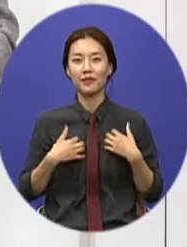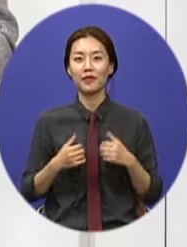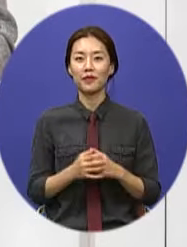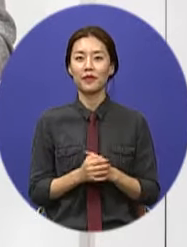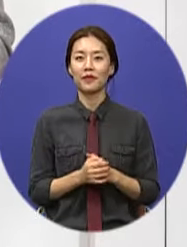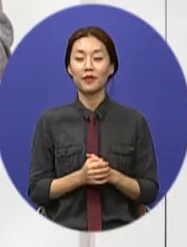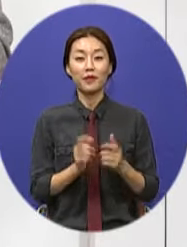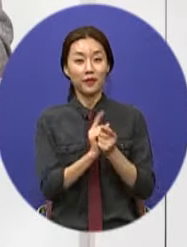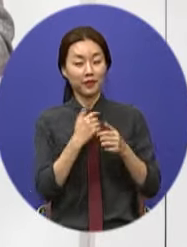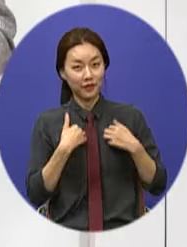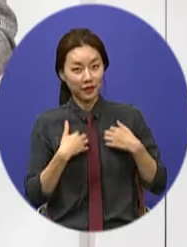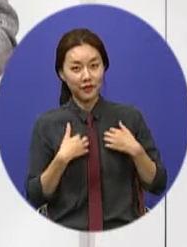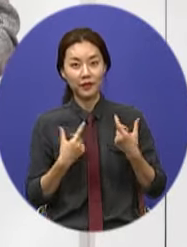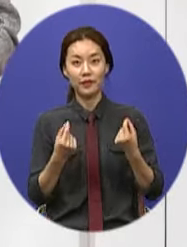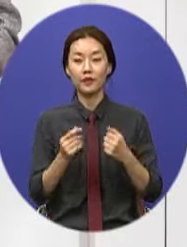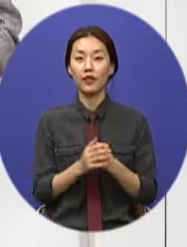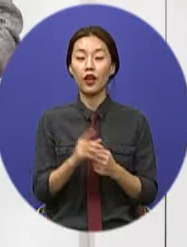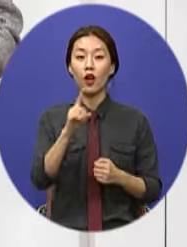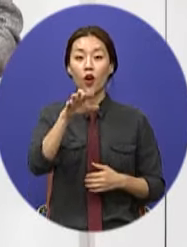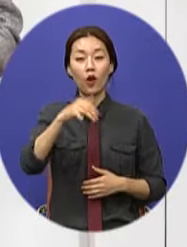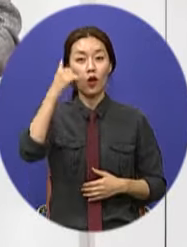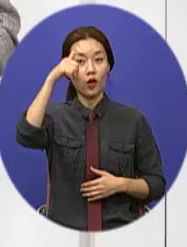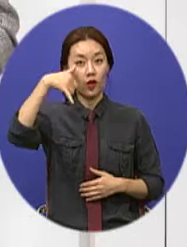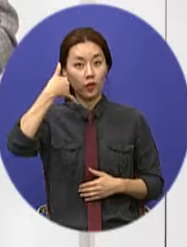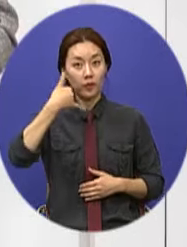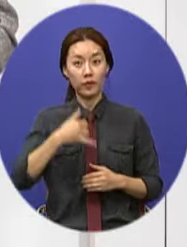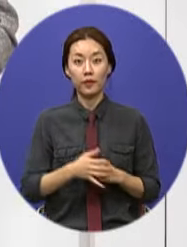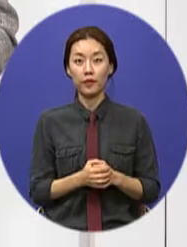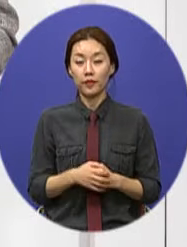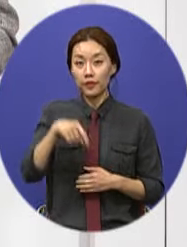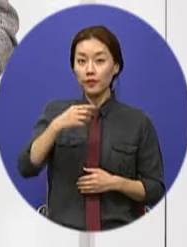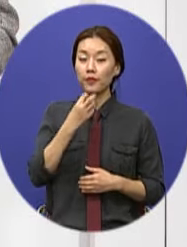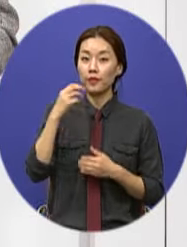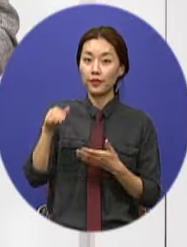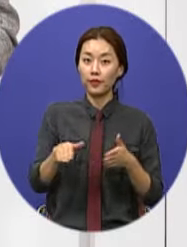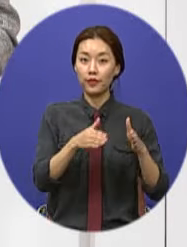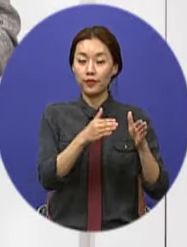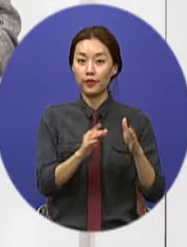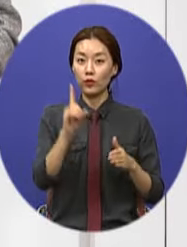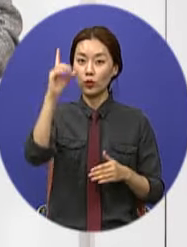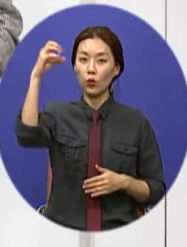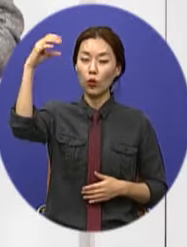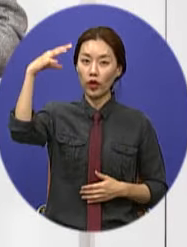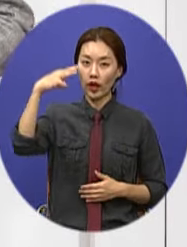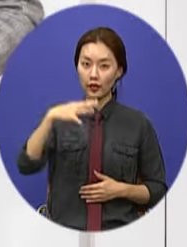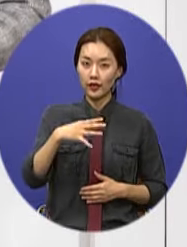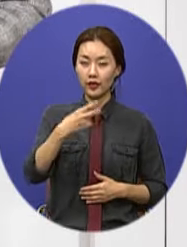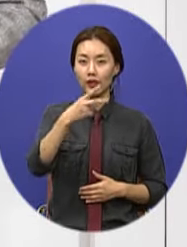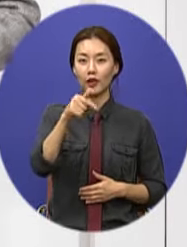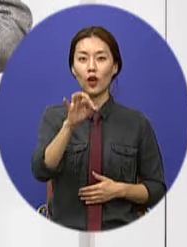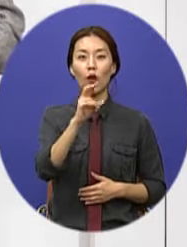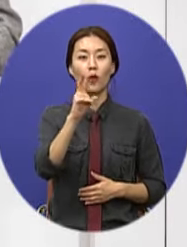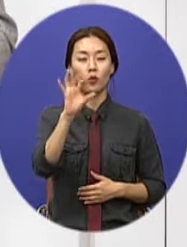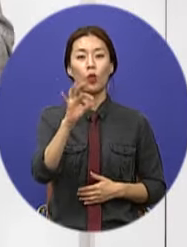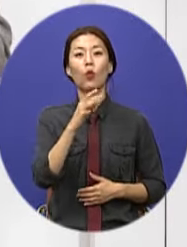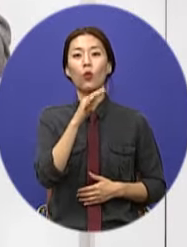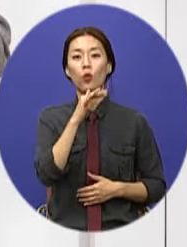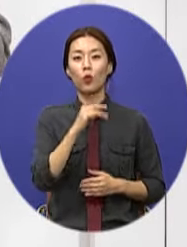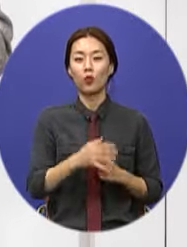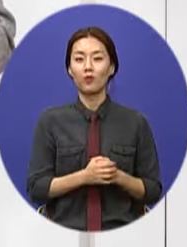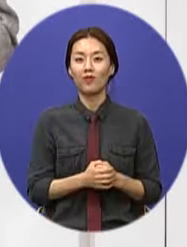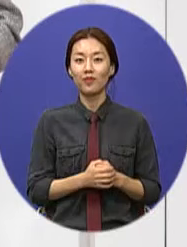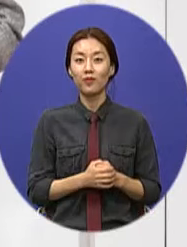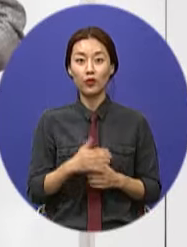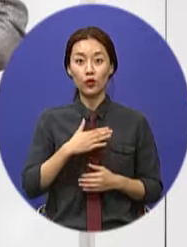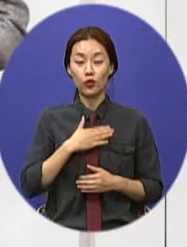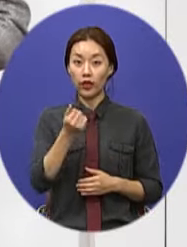네, 반갑습니다. 네, 어디에서 전화하셨어요? 여 경기도 고양시 덕양구요. 오, 아, 경기도 고양시